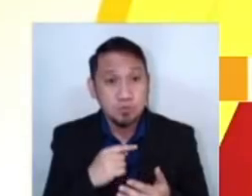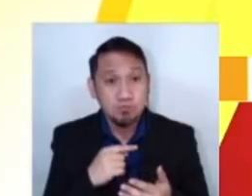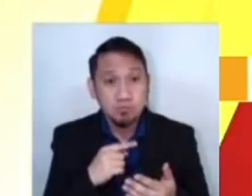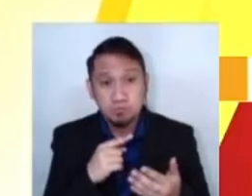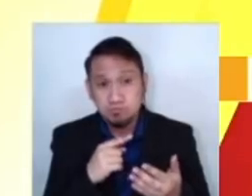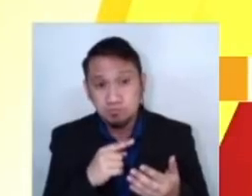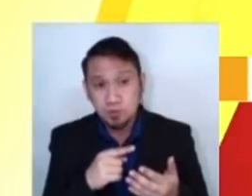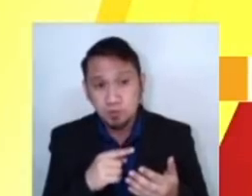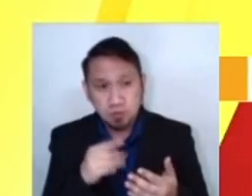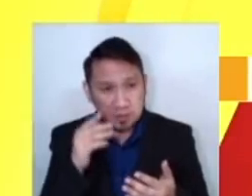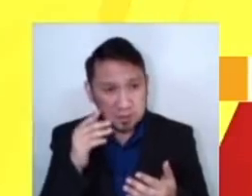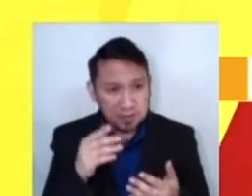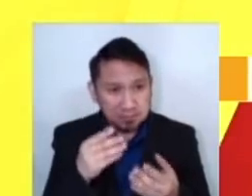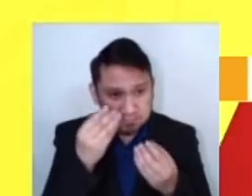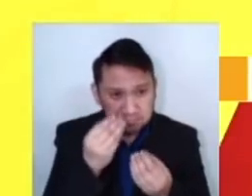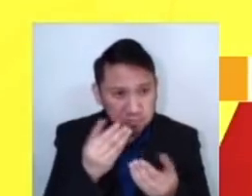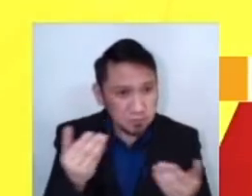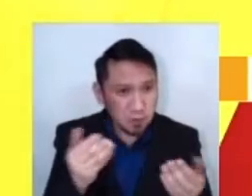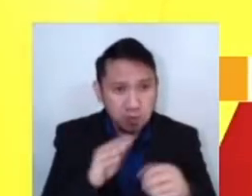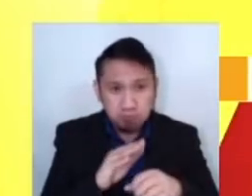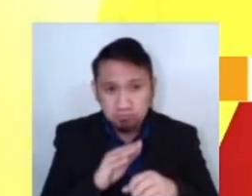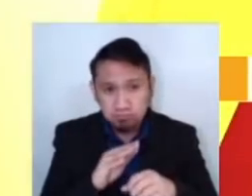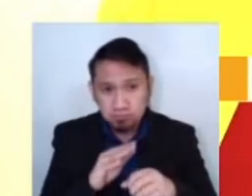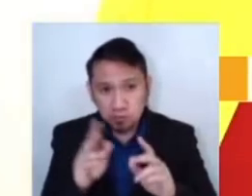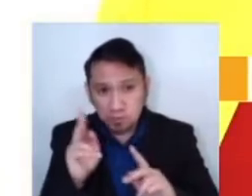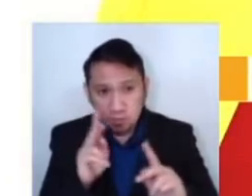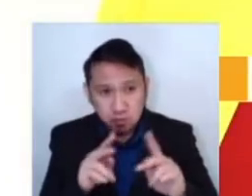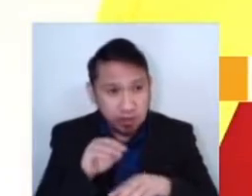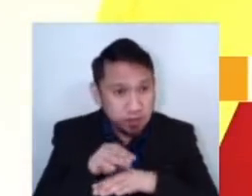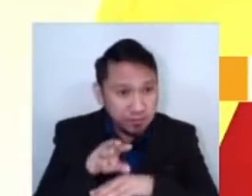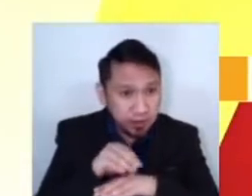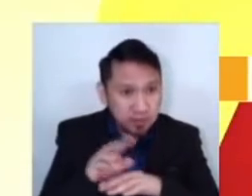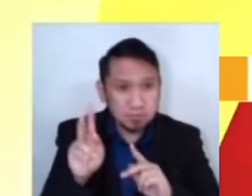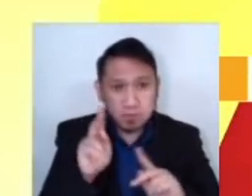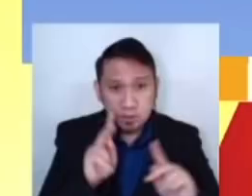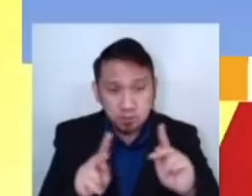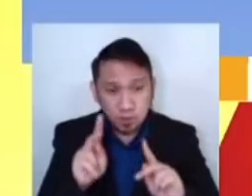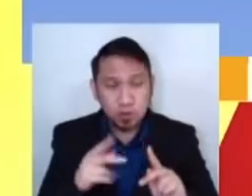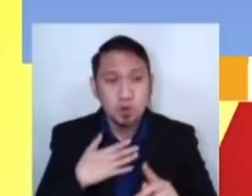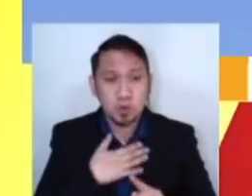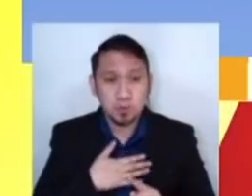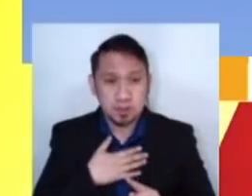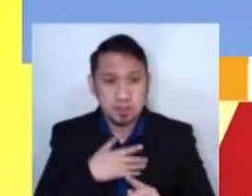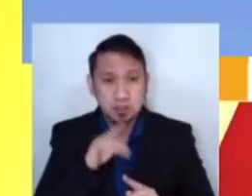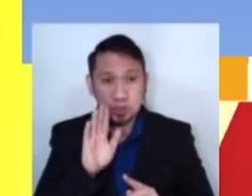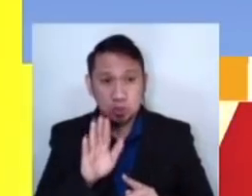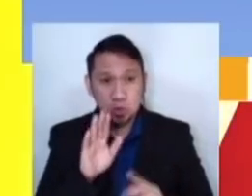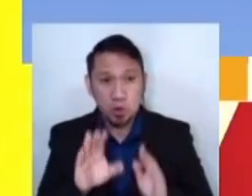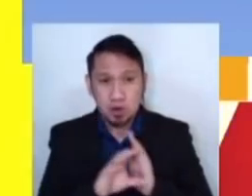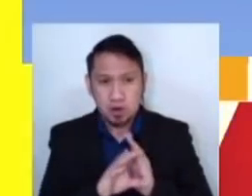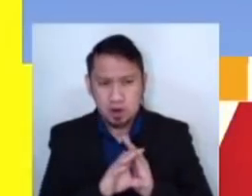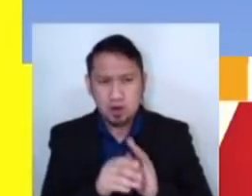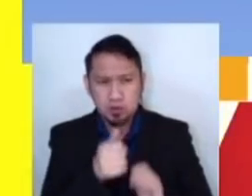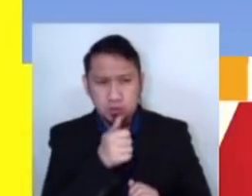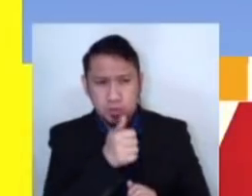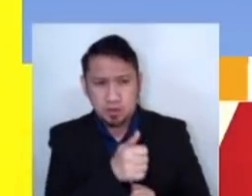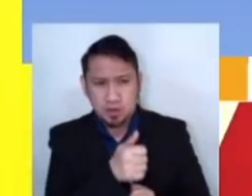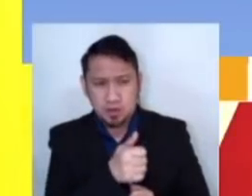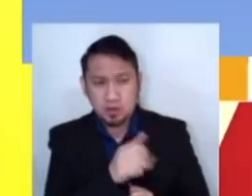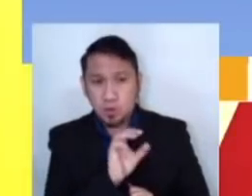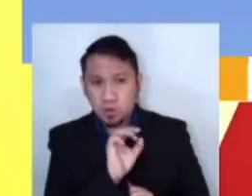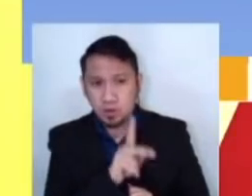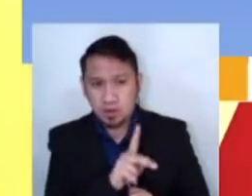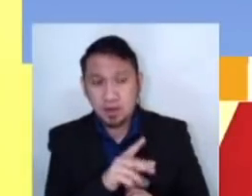kababayan sana na maayos po yung kanilang sasakyan bago po sila bumiyahe at na-check din po na yung magda-drive ay nasa